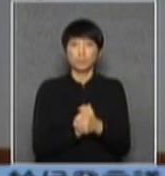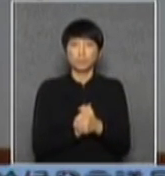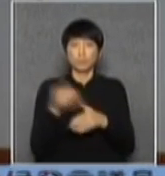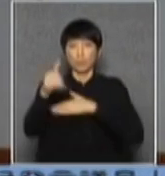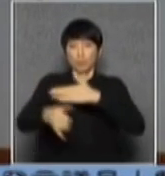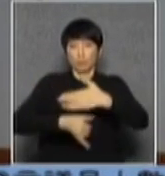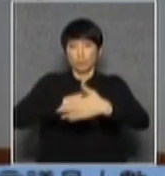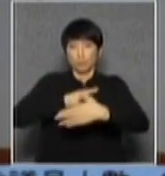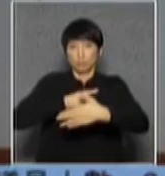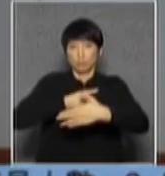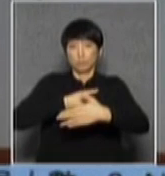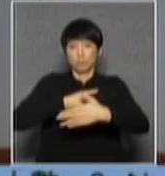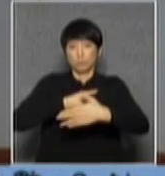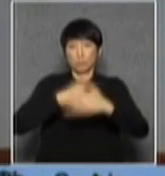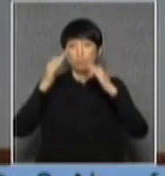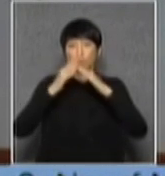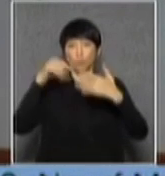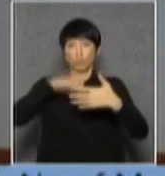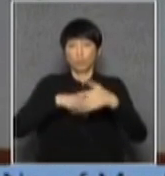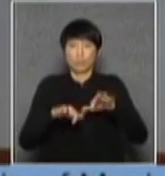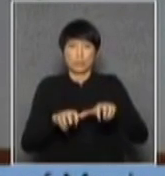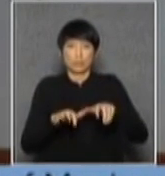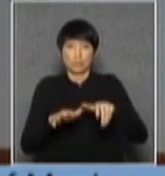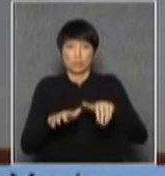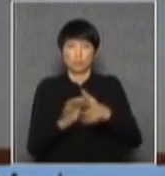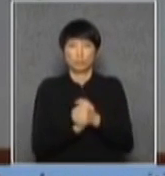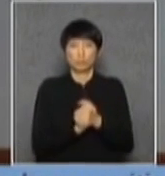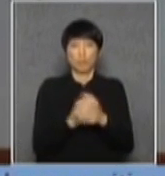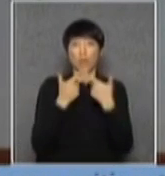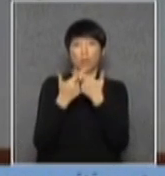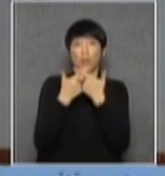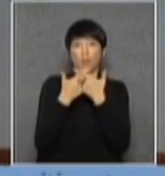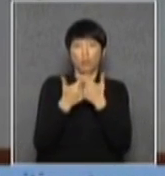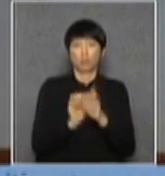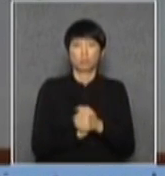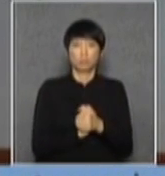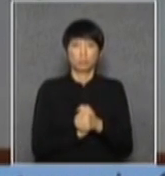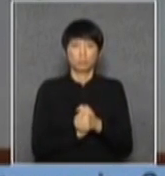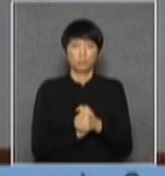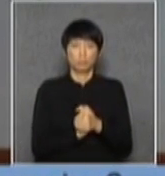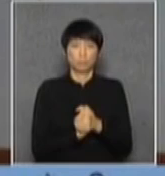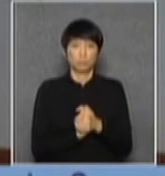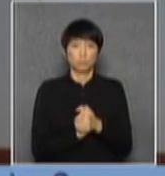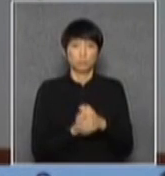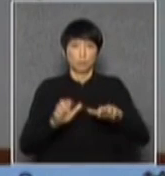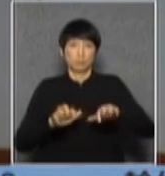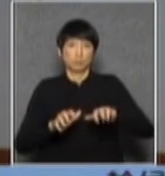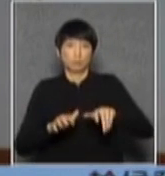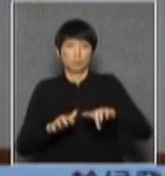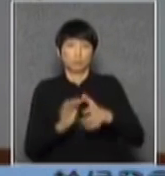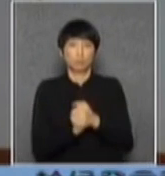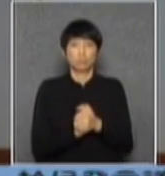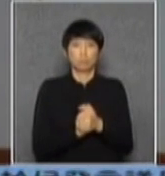個。屋企里面都用打字机键盘战士嚟战胜我嘅，系咪啊？键盘战士系唔应该